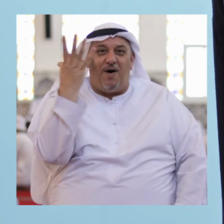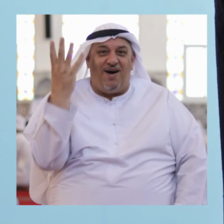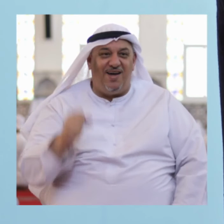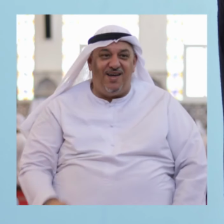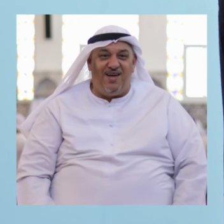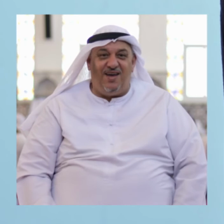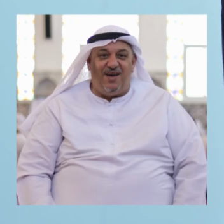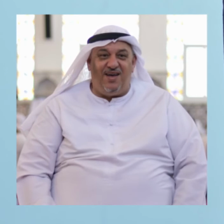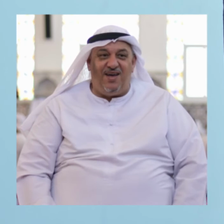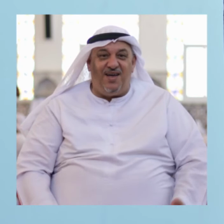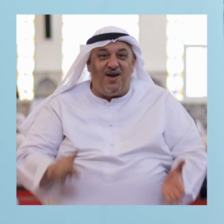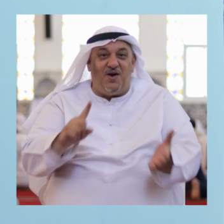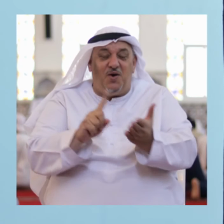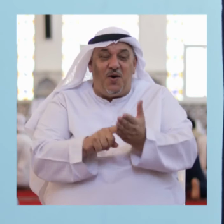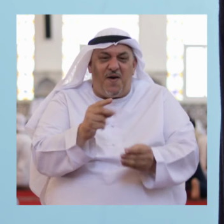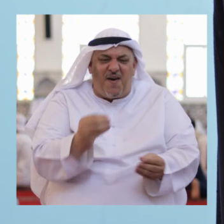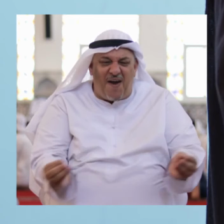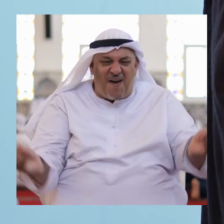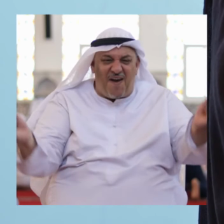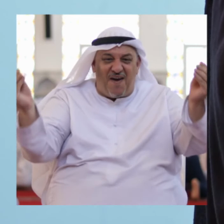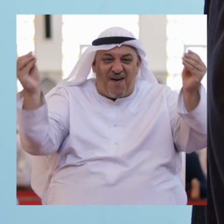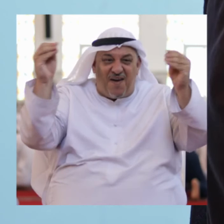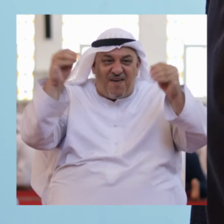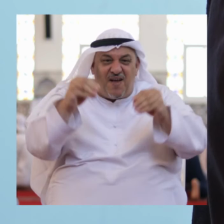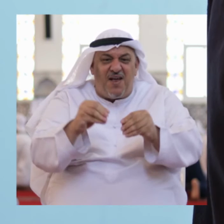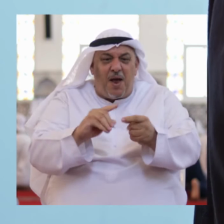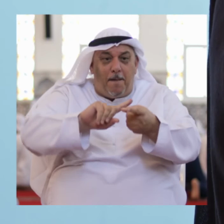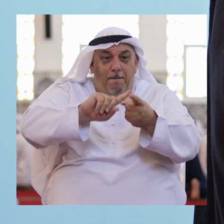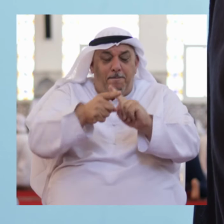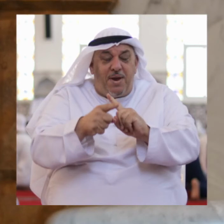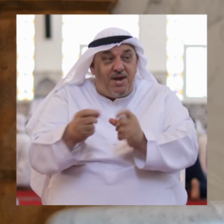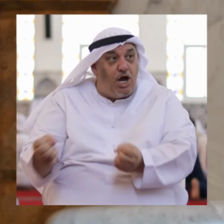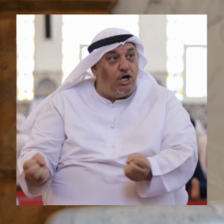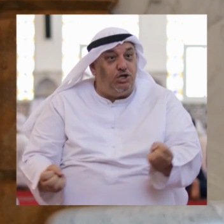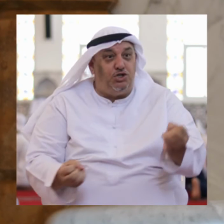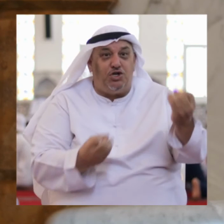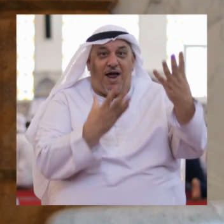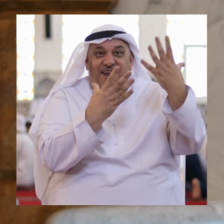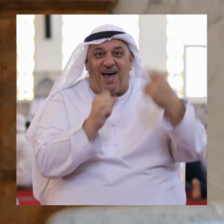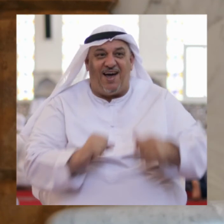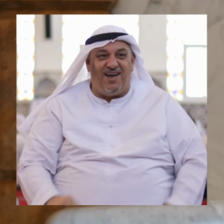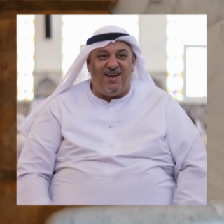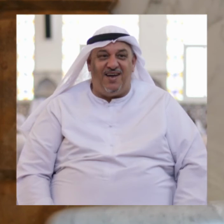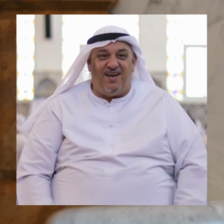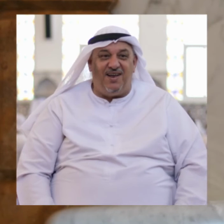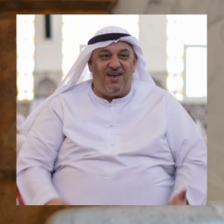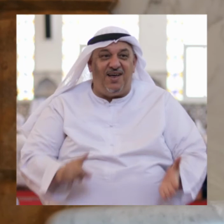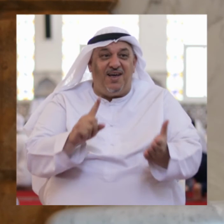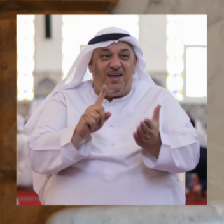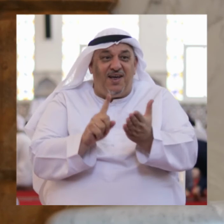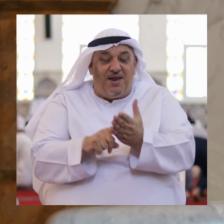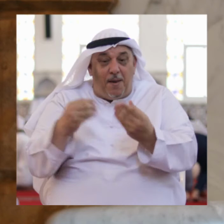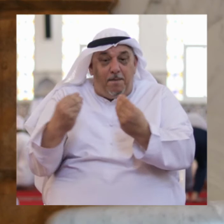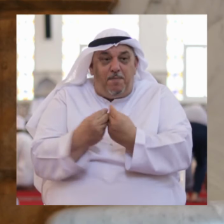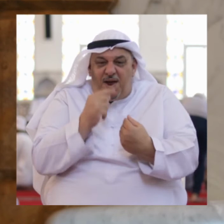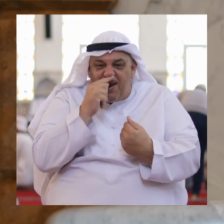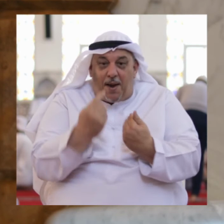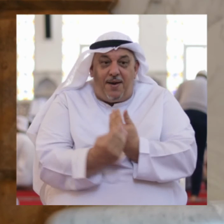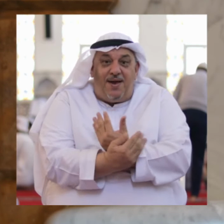وكان له خريف في الجنه اي بستان في